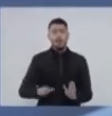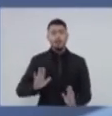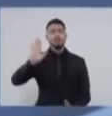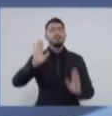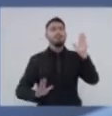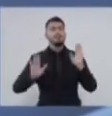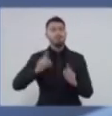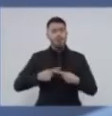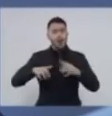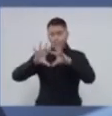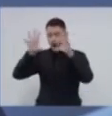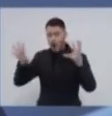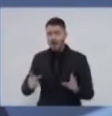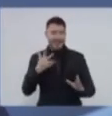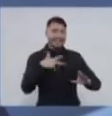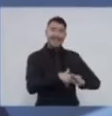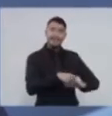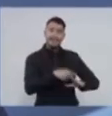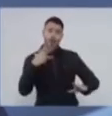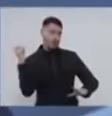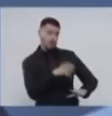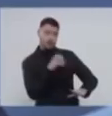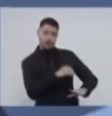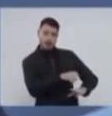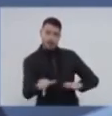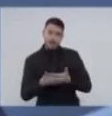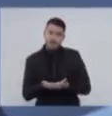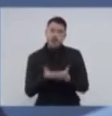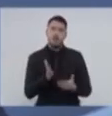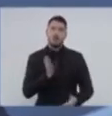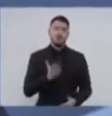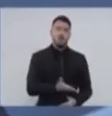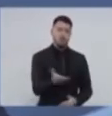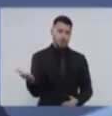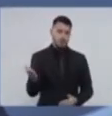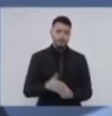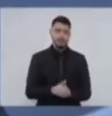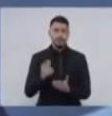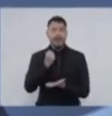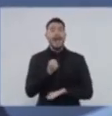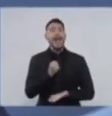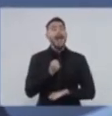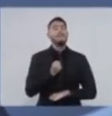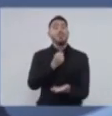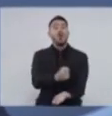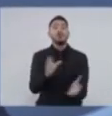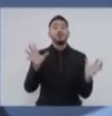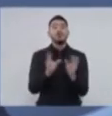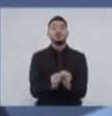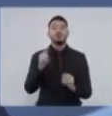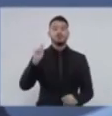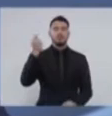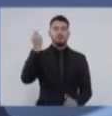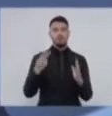διοξειδίου του άνθρακα συγκεκριμένα σε ότι αφορά τις επιδοτήσεις για την ηλεκτρική ενέργεια και σε οικιακά